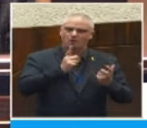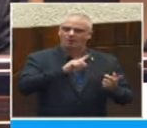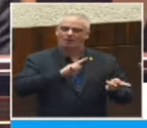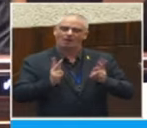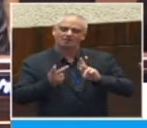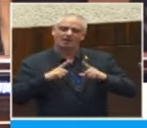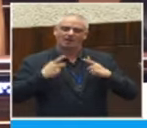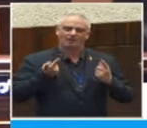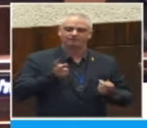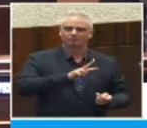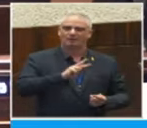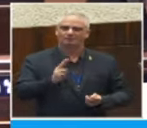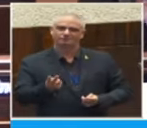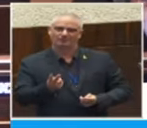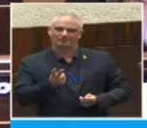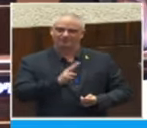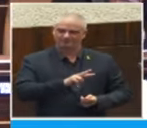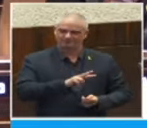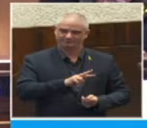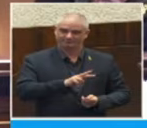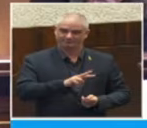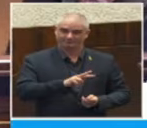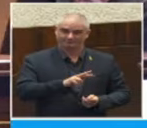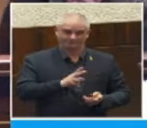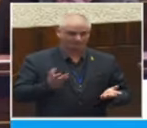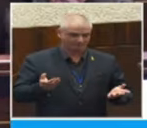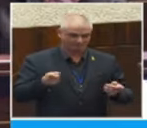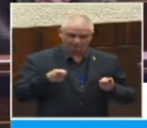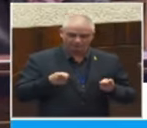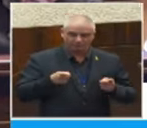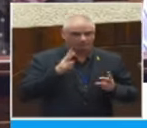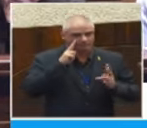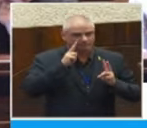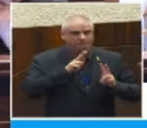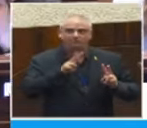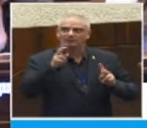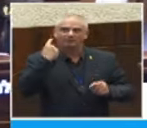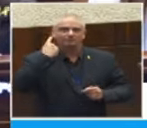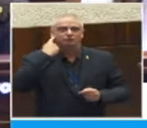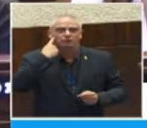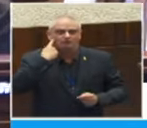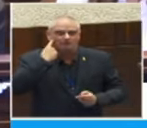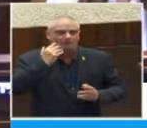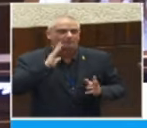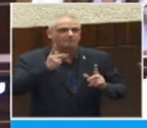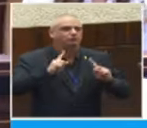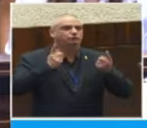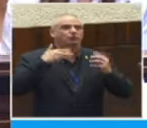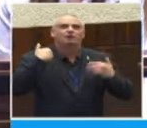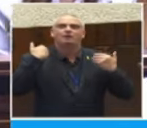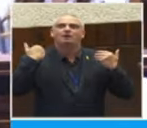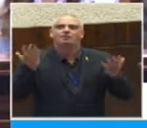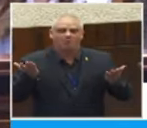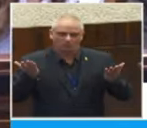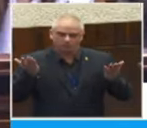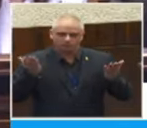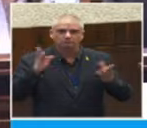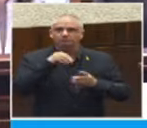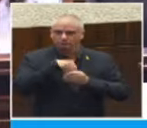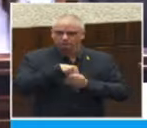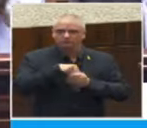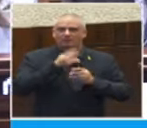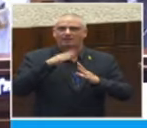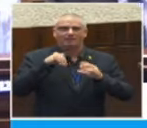רעהו. ואילו כשהם מסתכלים ושומעים מה שקורה בחוץ, בין היתר גם בבית הזה,